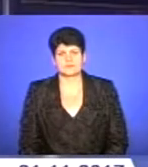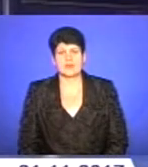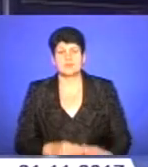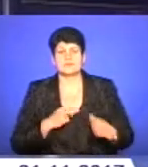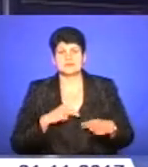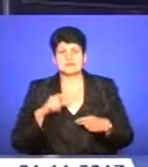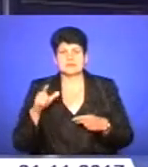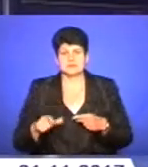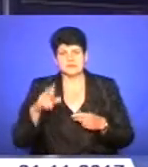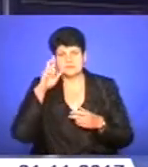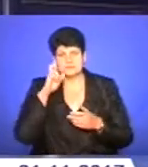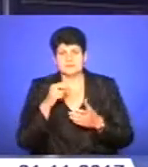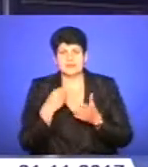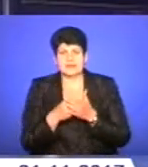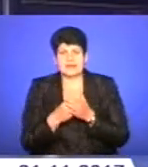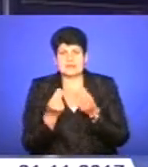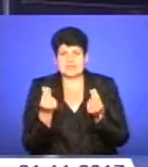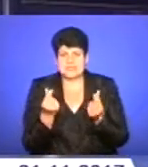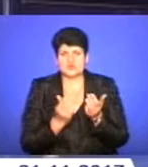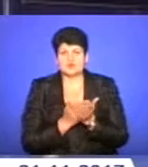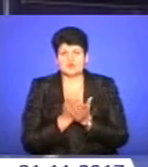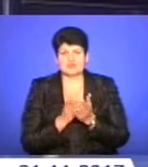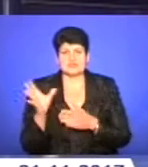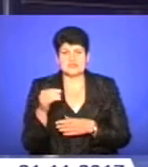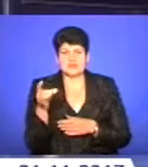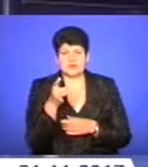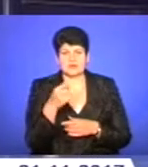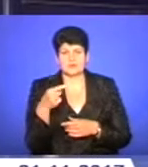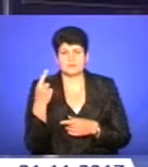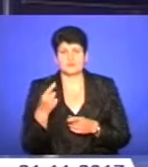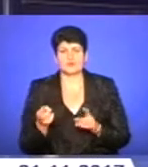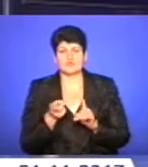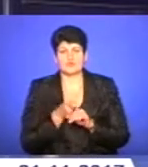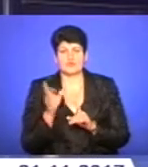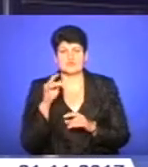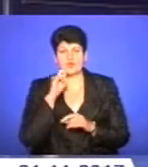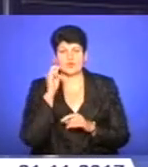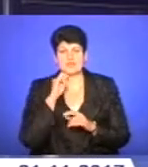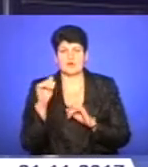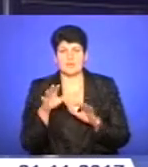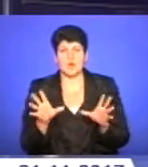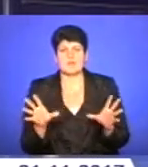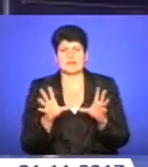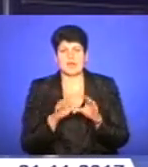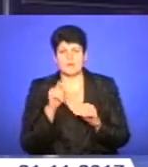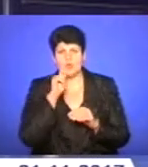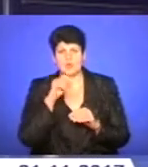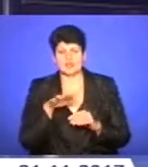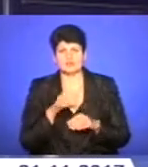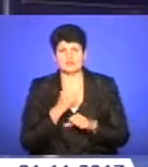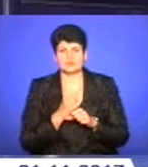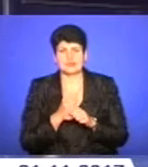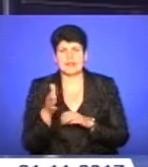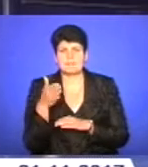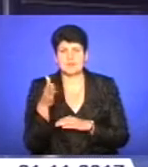Працівники казначейської служби усіх районів Тернопільщини долучилися до всеукраїнської акції «Об'єднаймо Україну». Вони виготовили прапори,